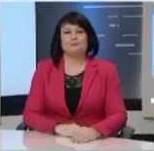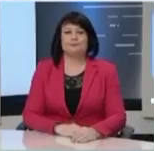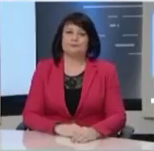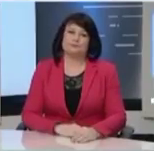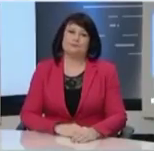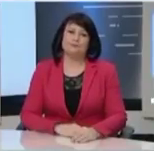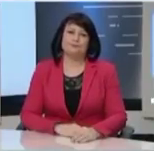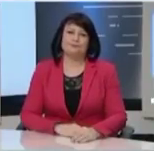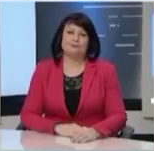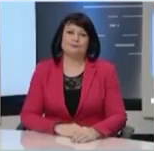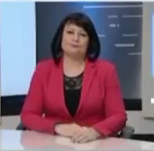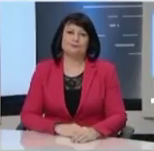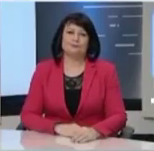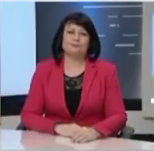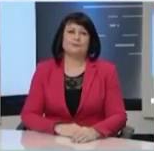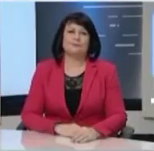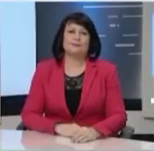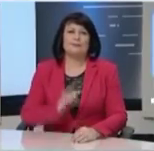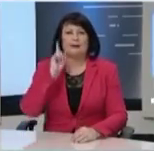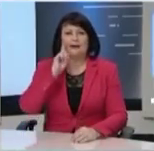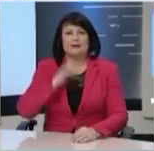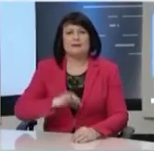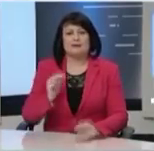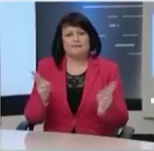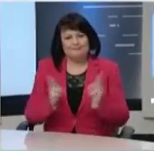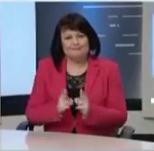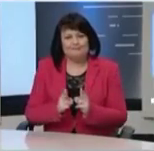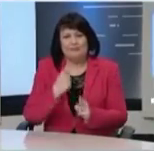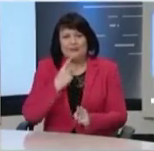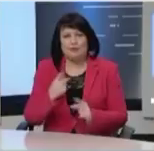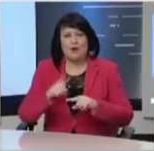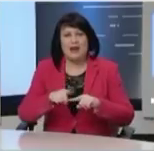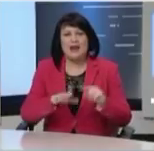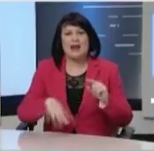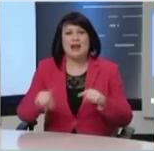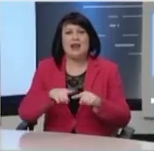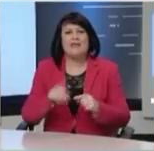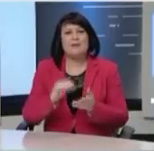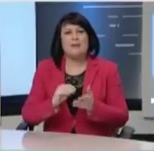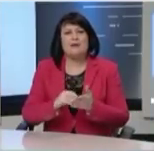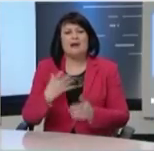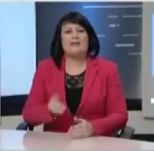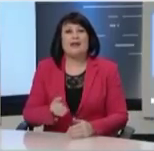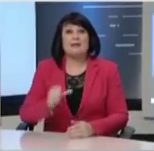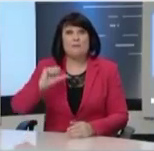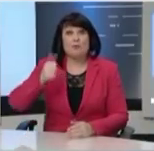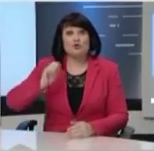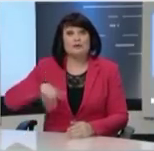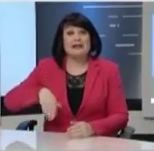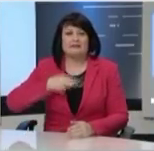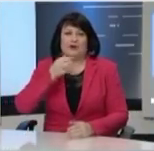Με δύο λόγια, κυρίες και κύριοι συνάδελφοι, η Ελλάδα θα έχει και πάλι τον πρώτο και τον τελευταίο